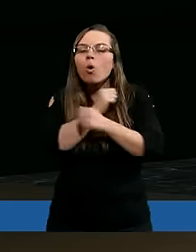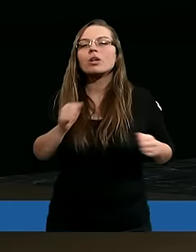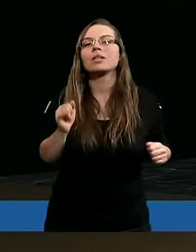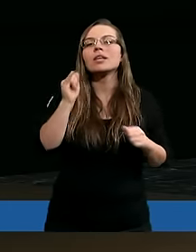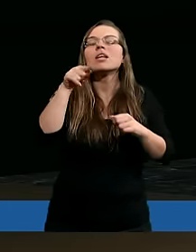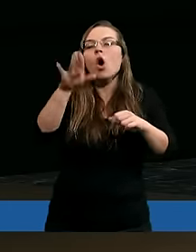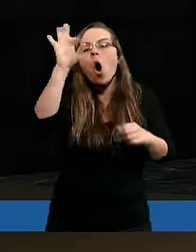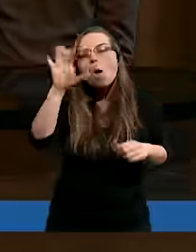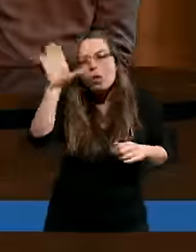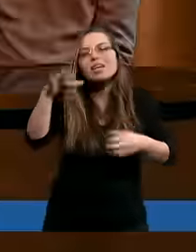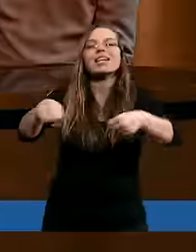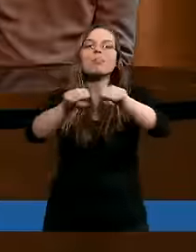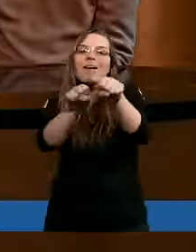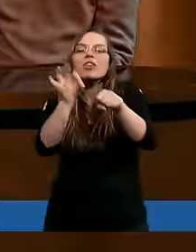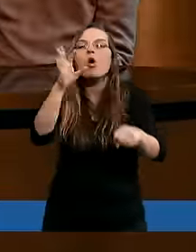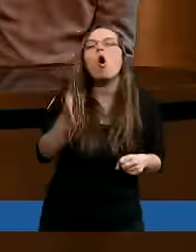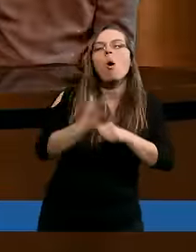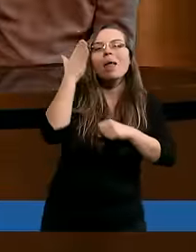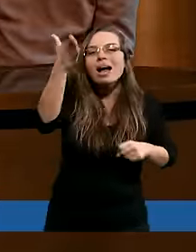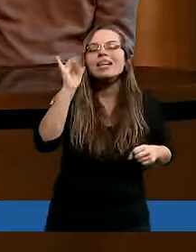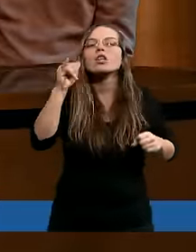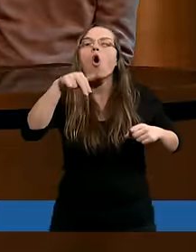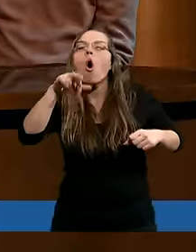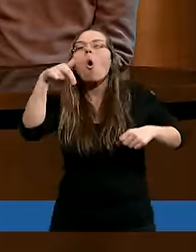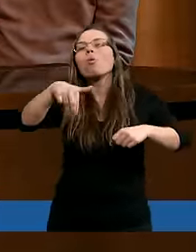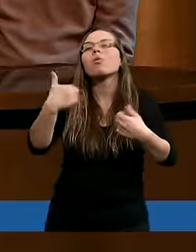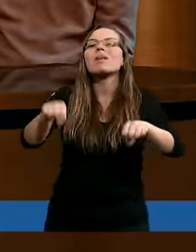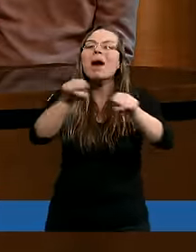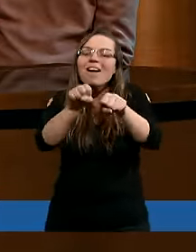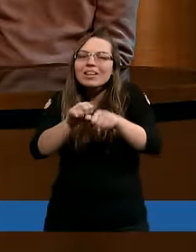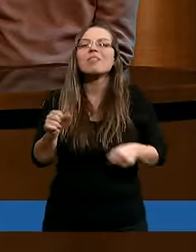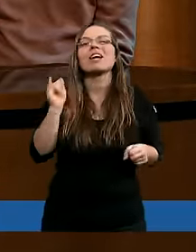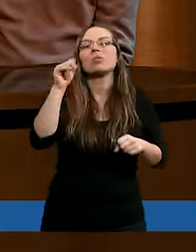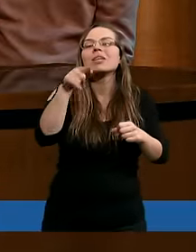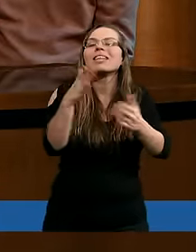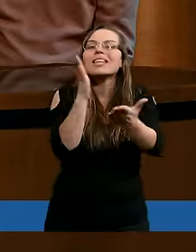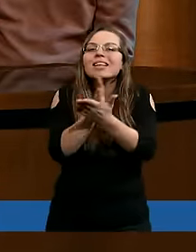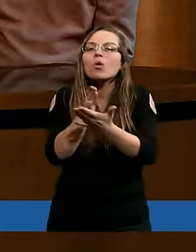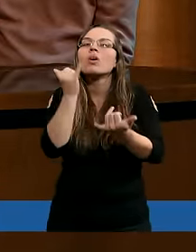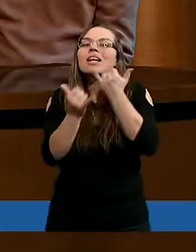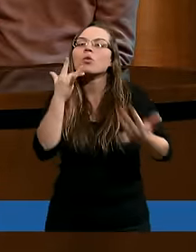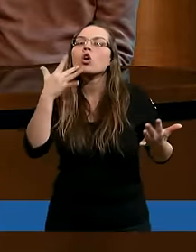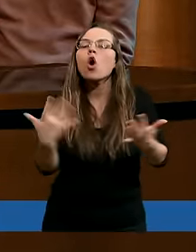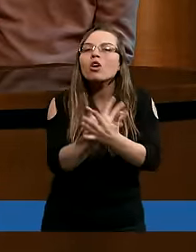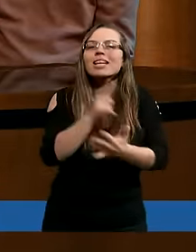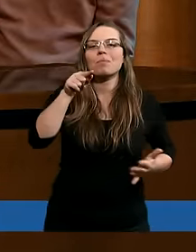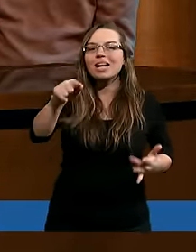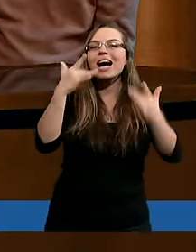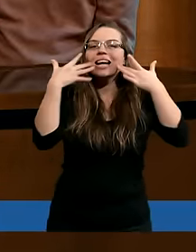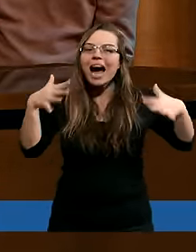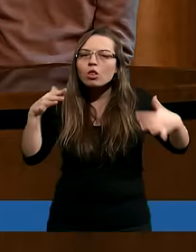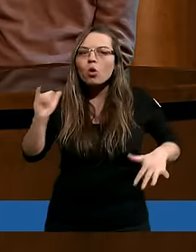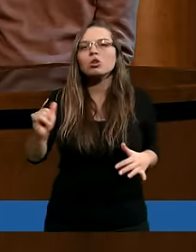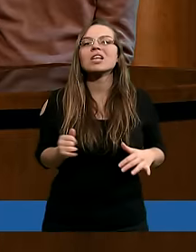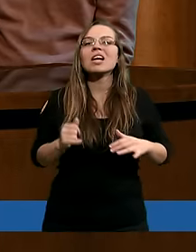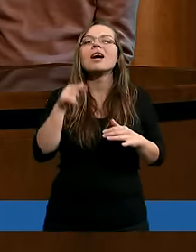też o Bożej sprawiedliwości, o nadziei, o tym, o usprawiedliwieniu. I jeżeli nie korzystamy z tej radości jako